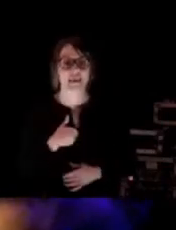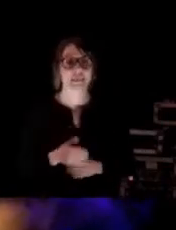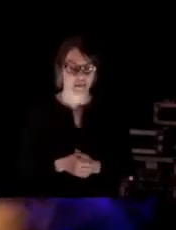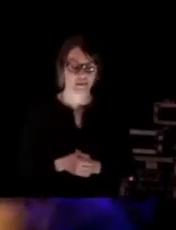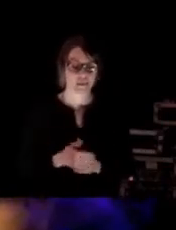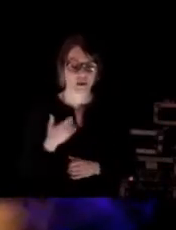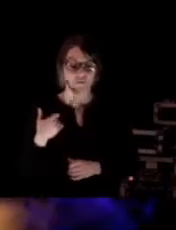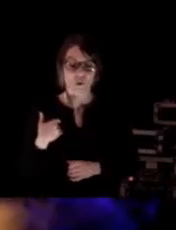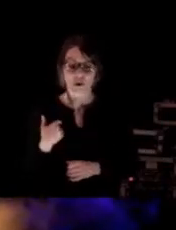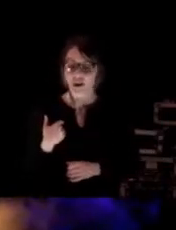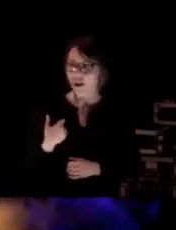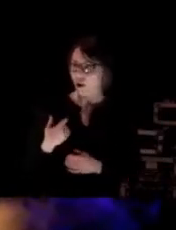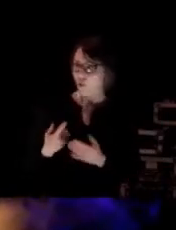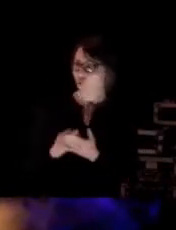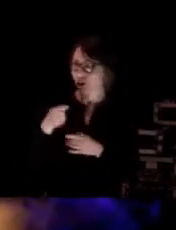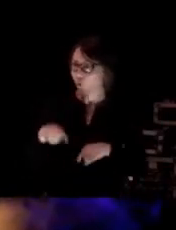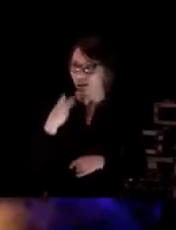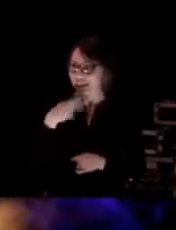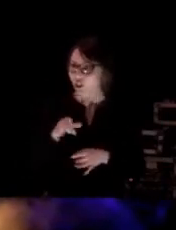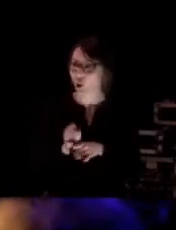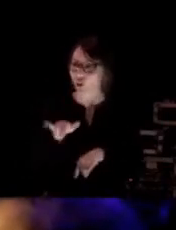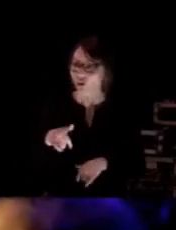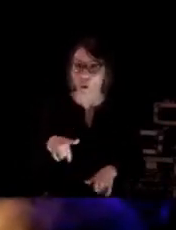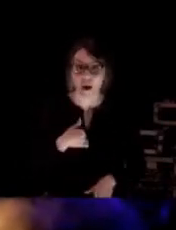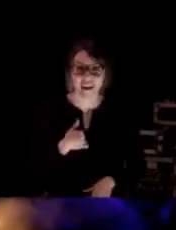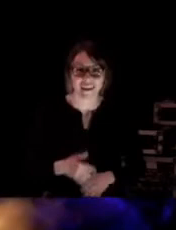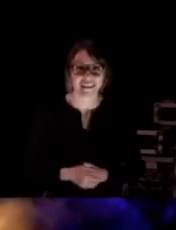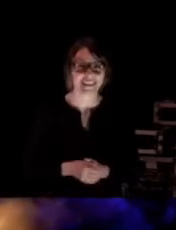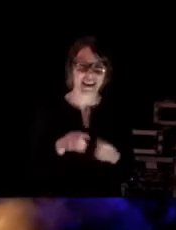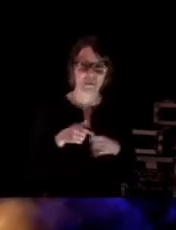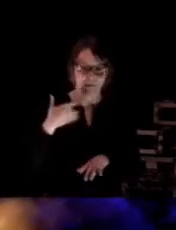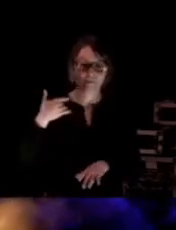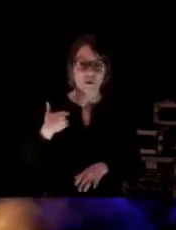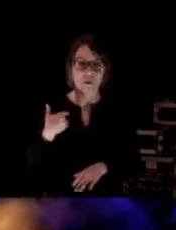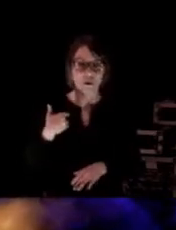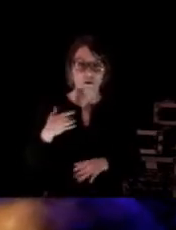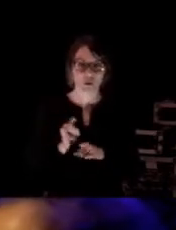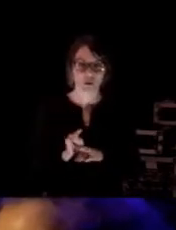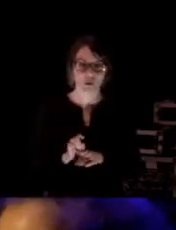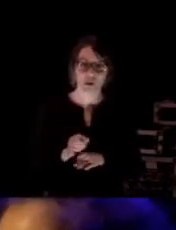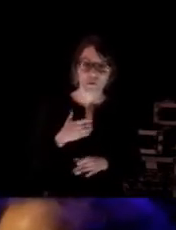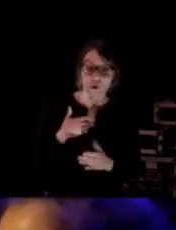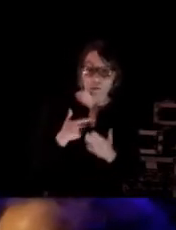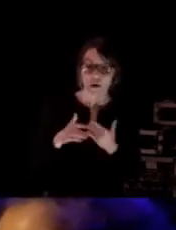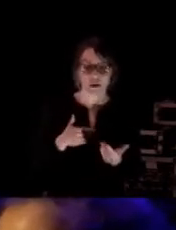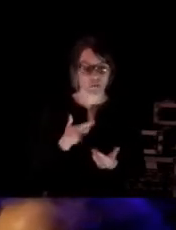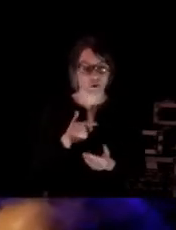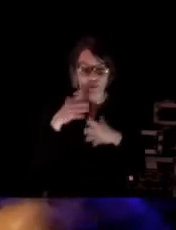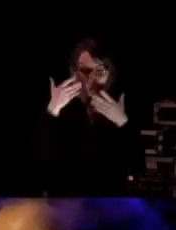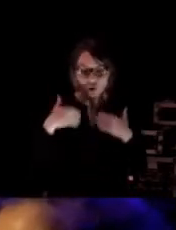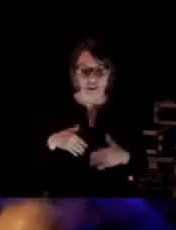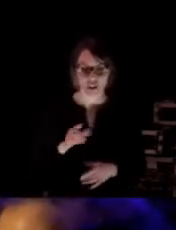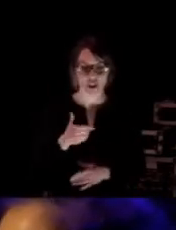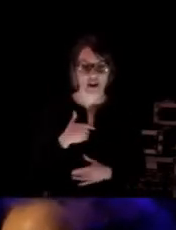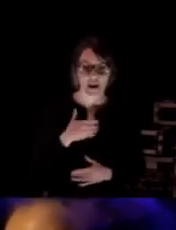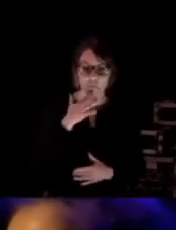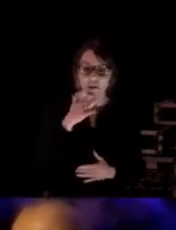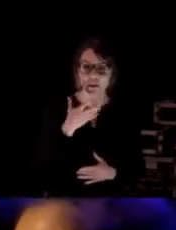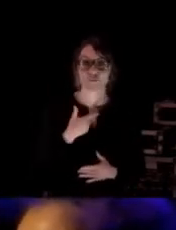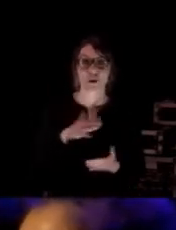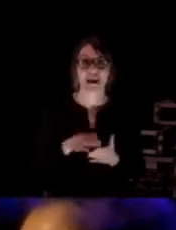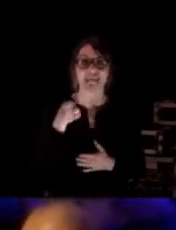har jeg. Det synes kanskje ikke ut som det er nå. Men jeg har vært der. Jeg har blitt behandlet mye på utsida. For jeg har snakket mye med